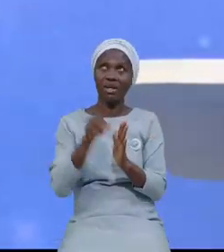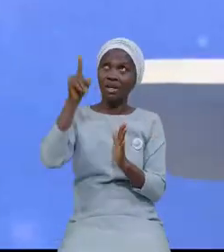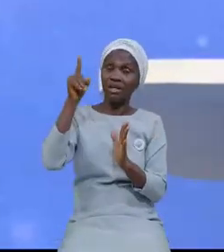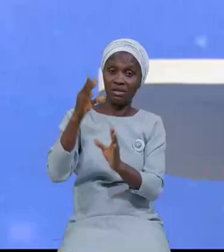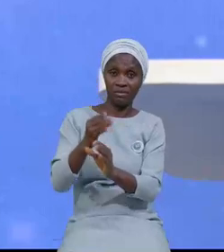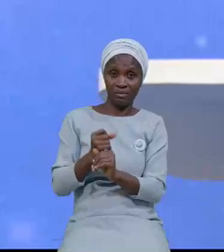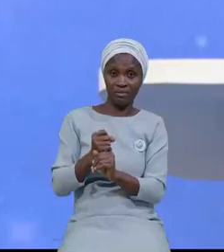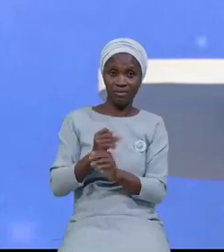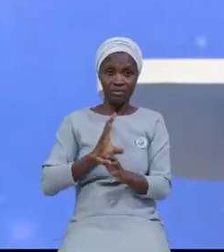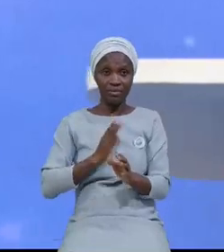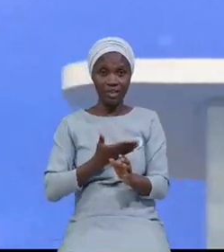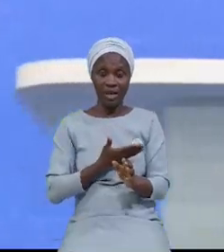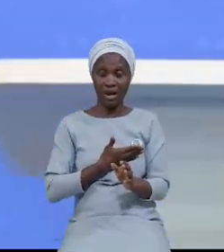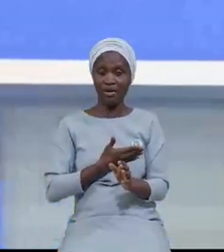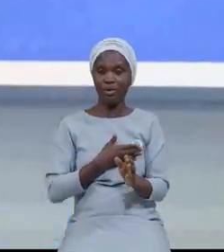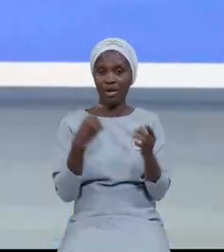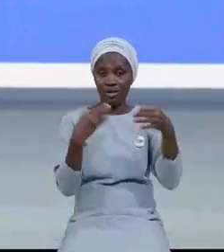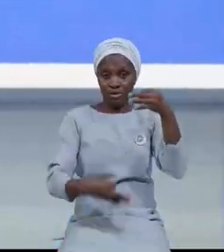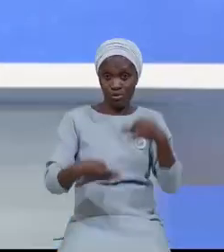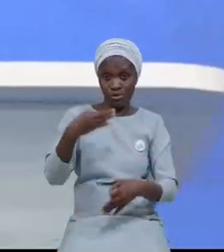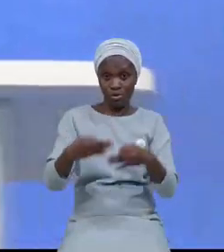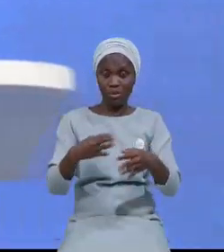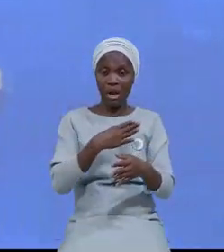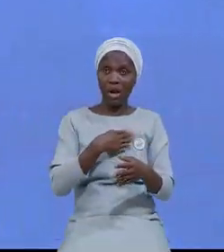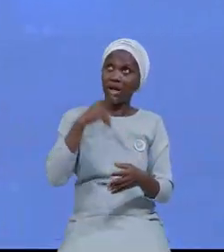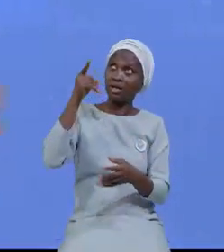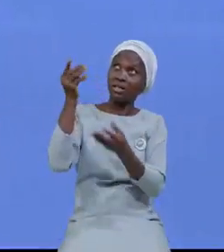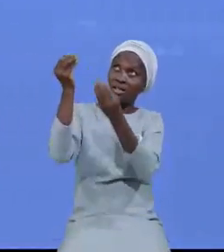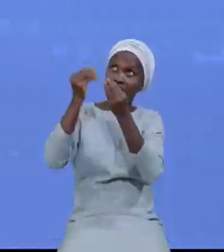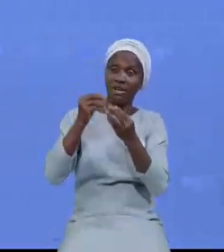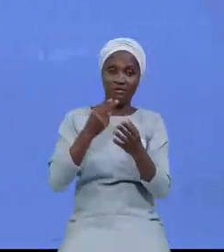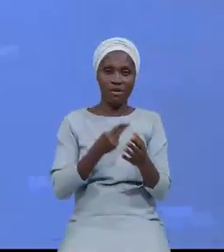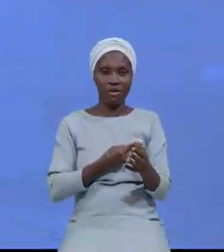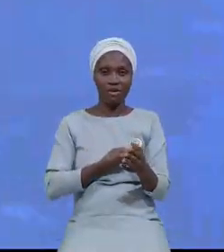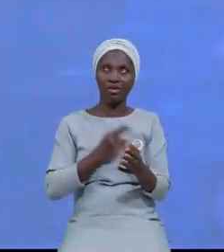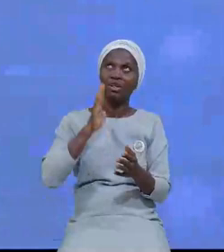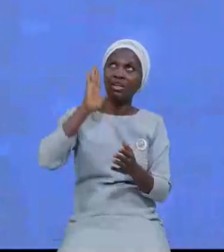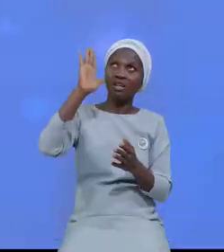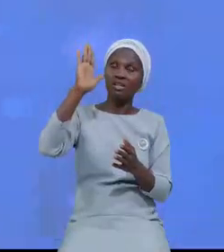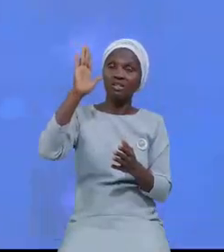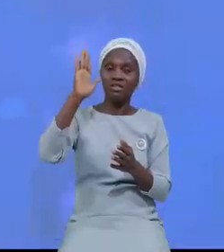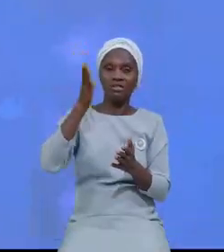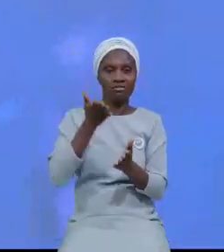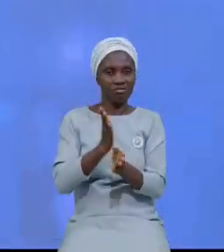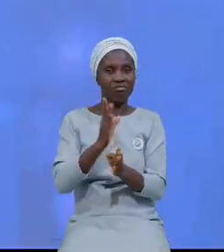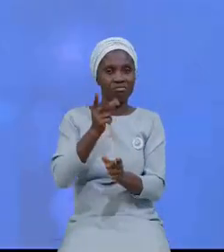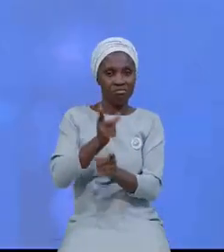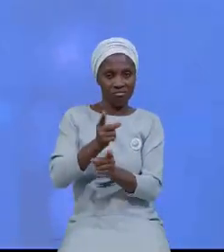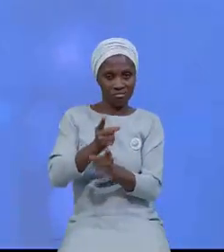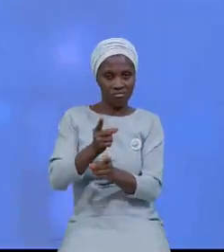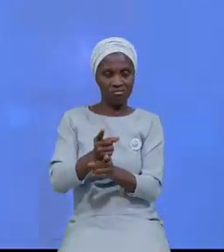justice il a ôté nos notre sentence et nous donne sa